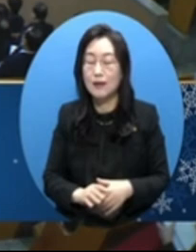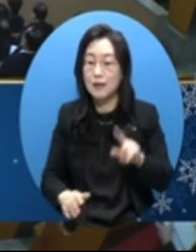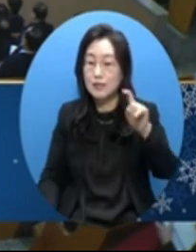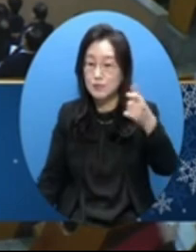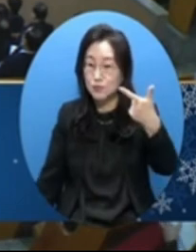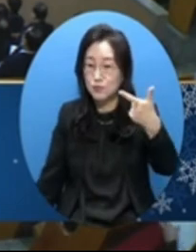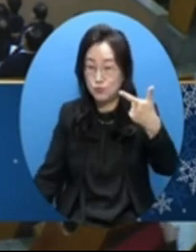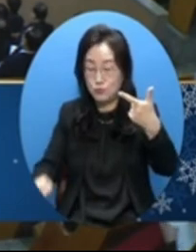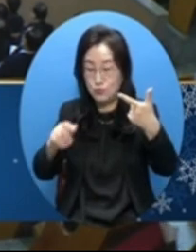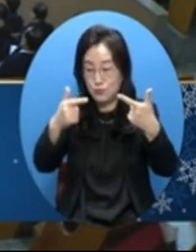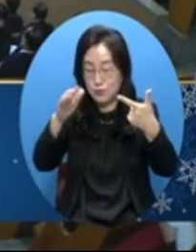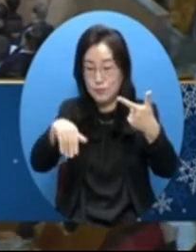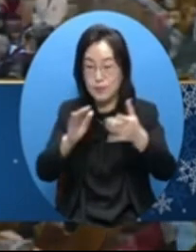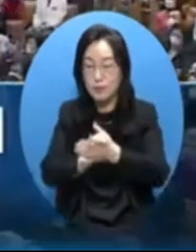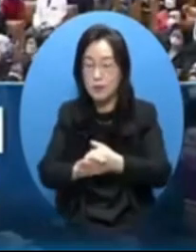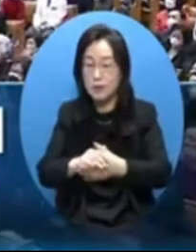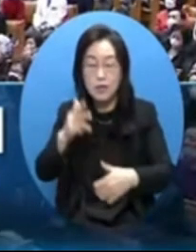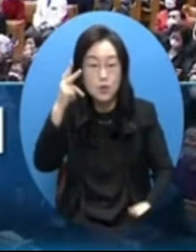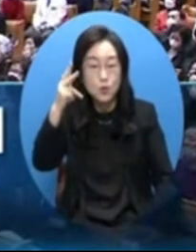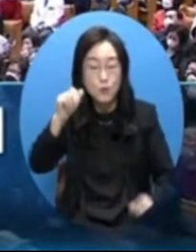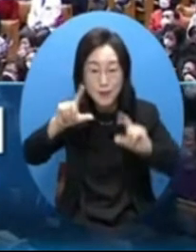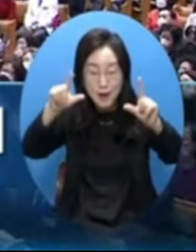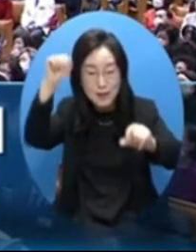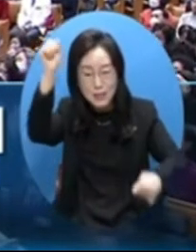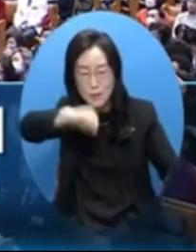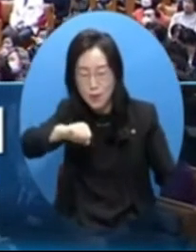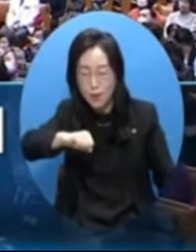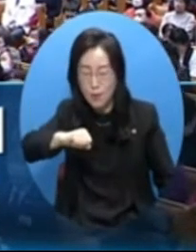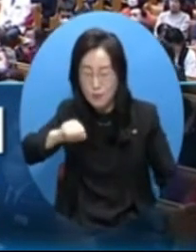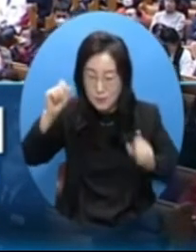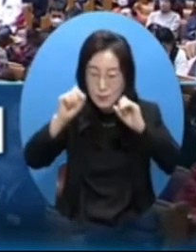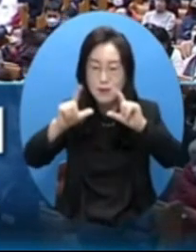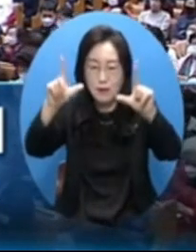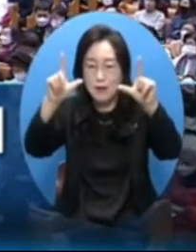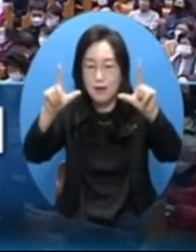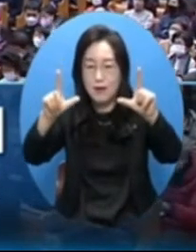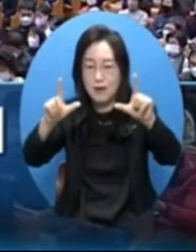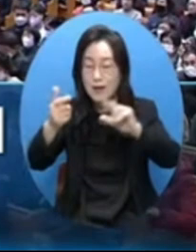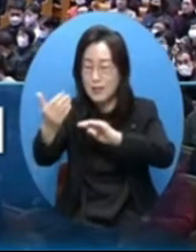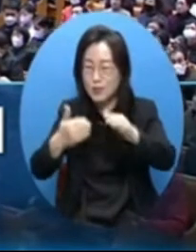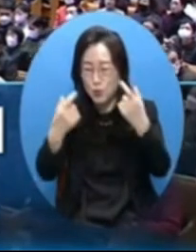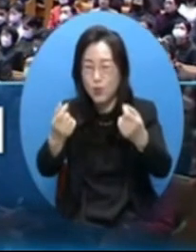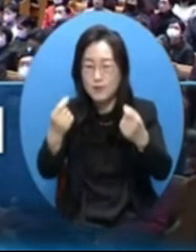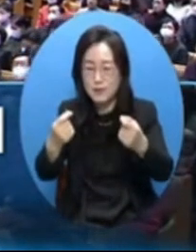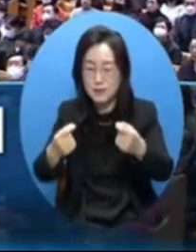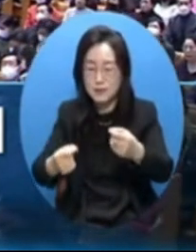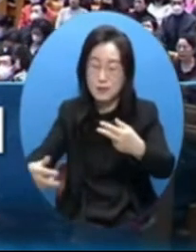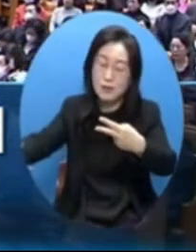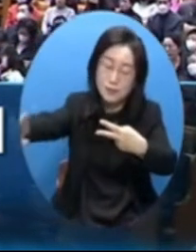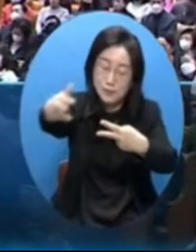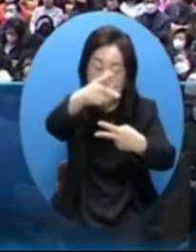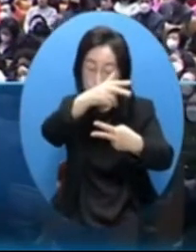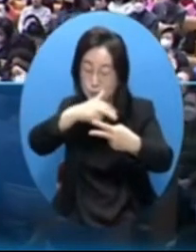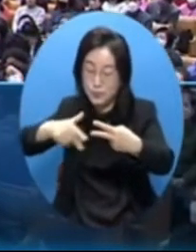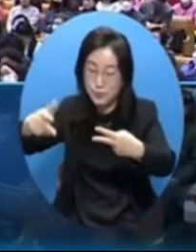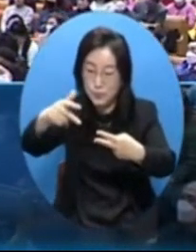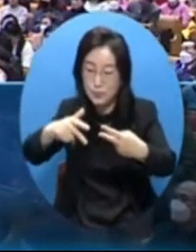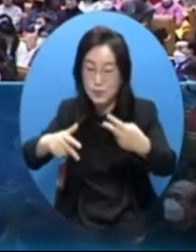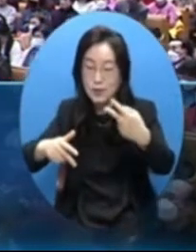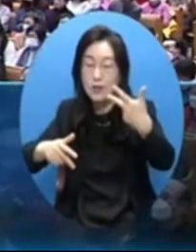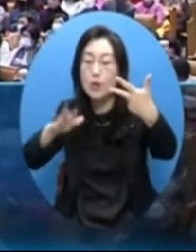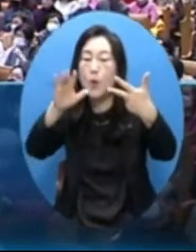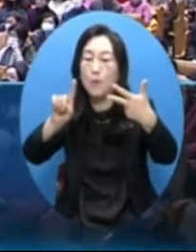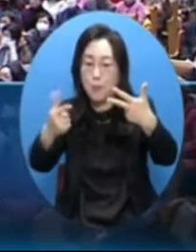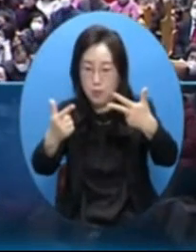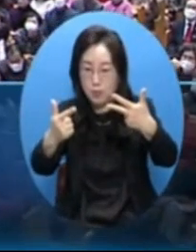6장 15절 16절입니다 일곱째 날 새벽에 그들이 일찍 일어나서 전과 같은 방식으로 그 성을 일곱 번 돈이 그 성을 일곱 번 돌기는